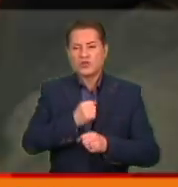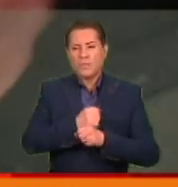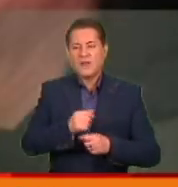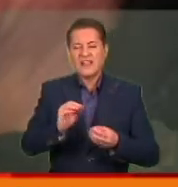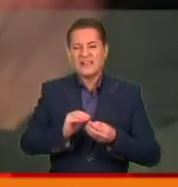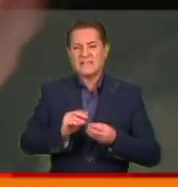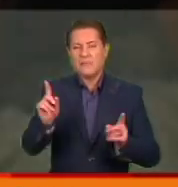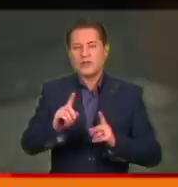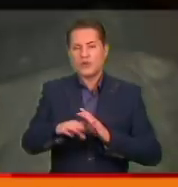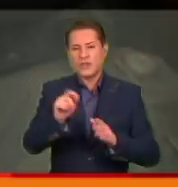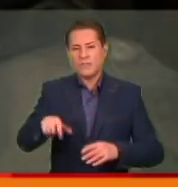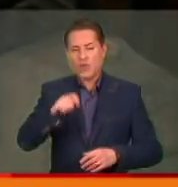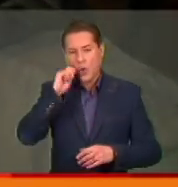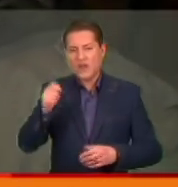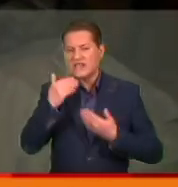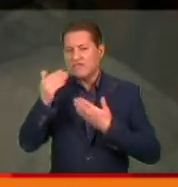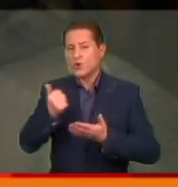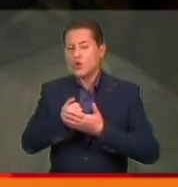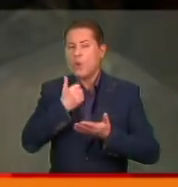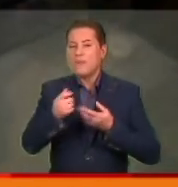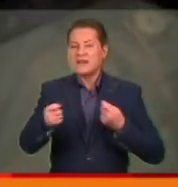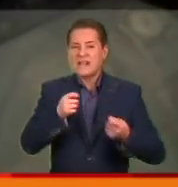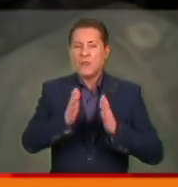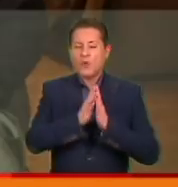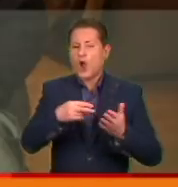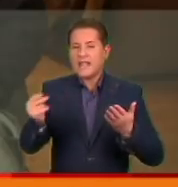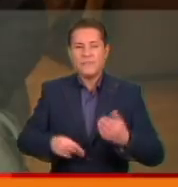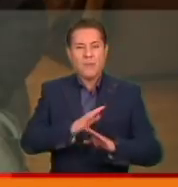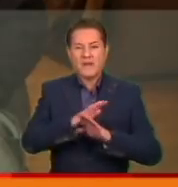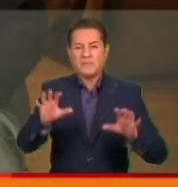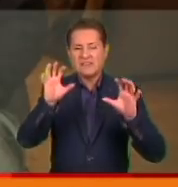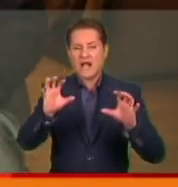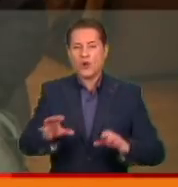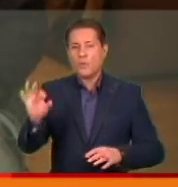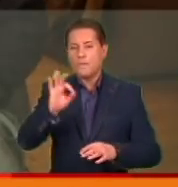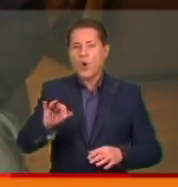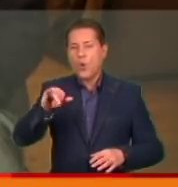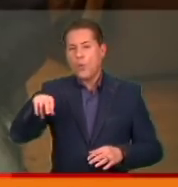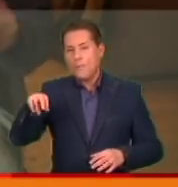депутати звернулися до президента з проханням не підписувати той закон про УПА і